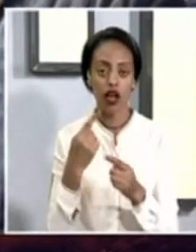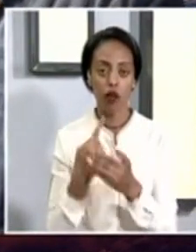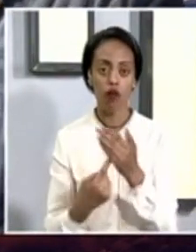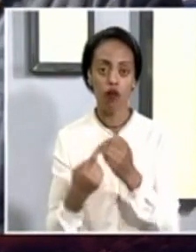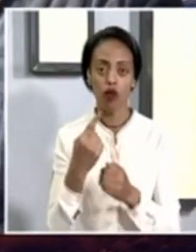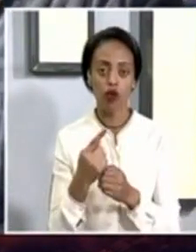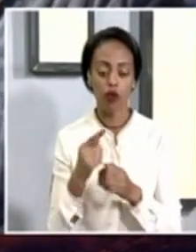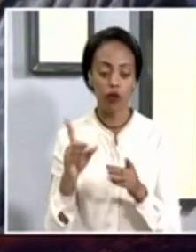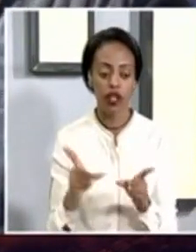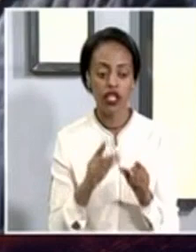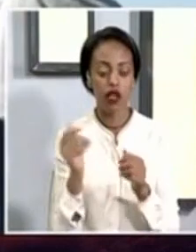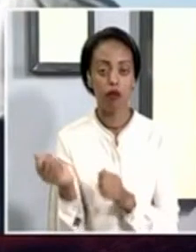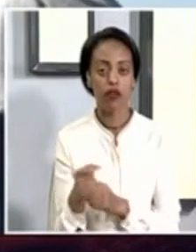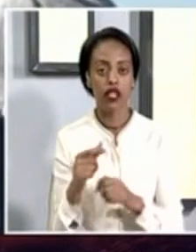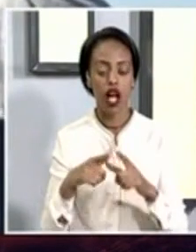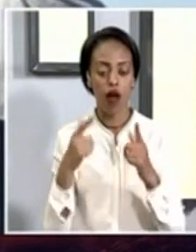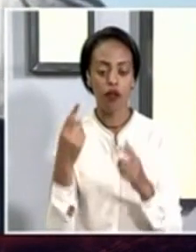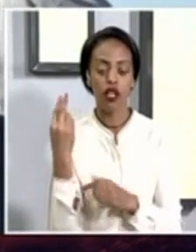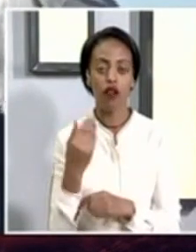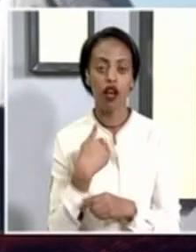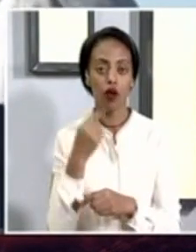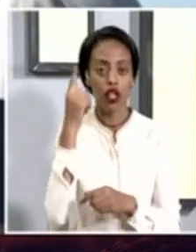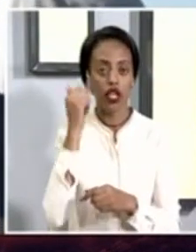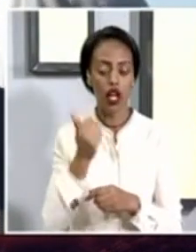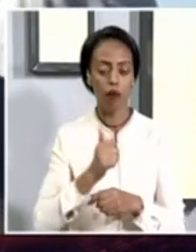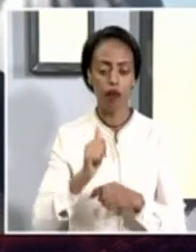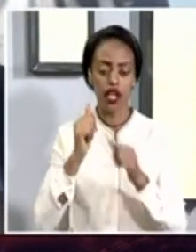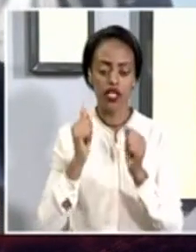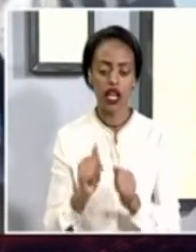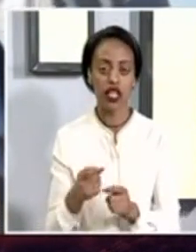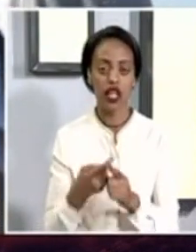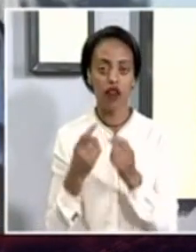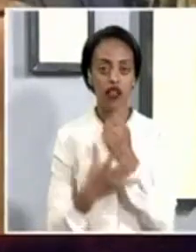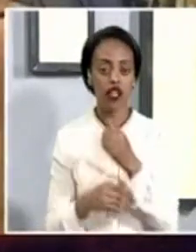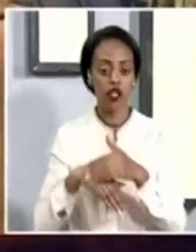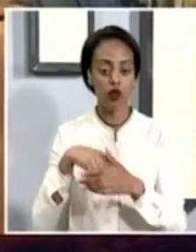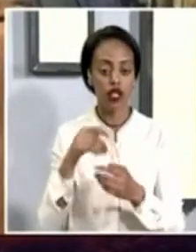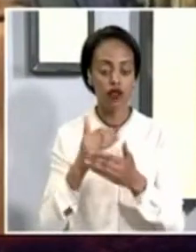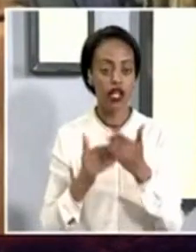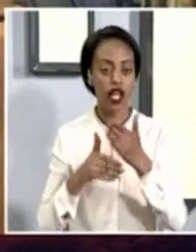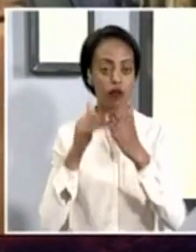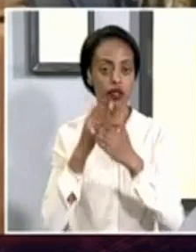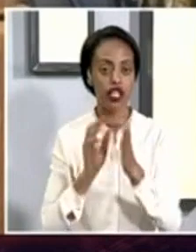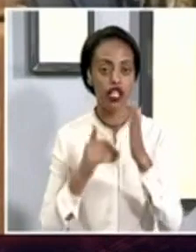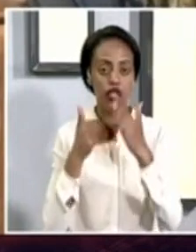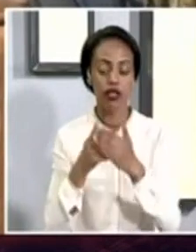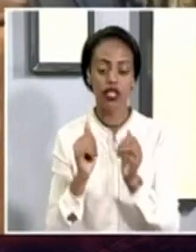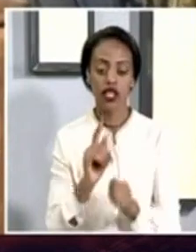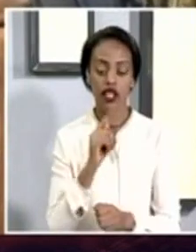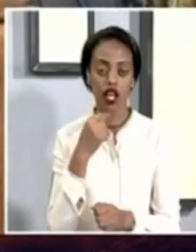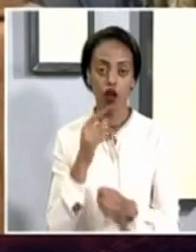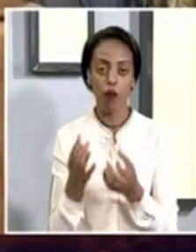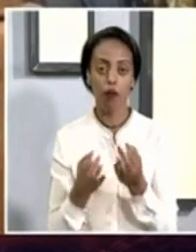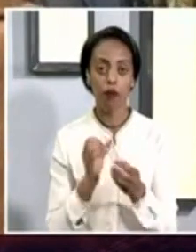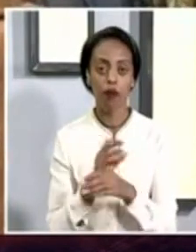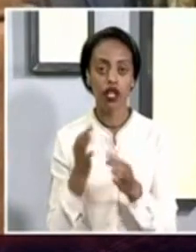ገጠም ብክላስተር ምዝራእ ዓብዪ ረብሓ ኣለወይ ትግራይ ብቁጠባ ዓርሳ ዝኽኣለት ካብ ድኽነት ወፅያ ኣብ ዝለዓለ ብርኪ ዕቤት ንክትበፅሕ ትኽእል እያ ክብል እዮም መልእኽቲ ሓሊፎም